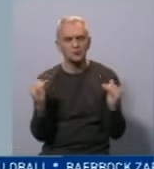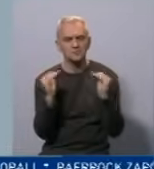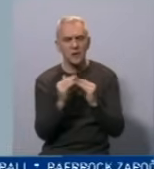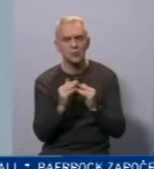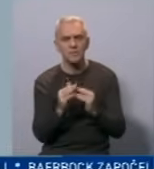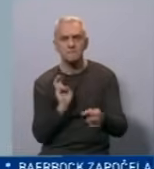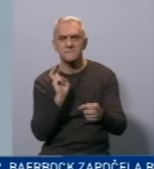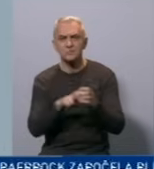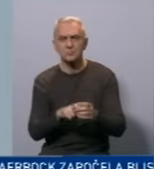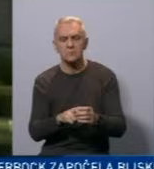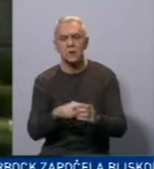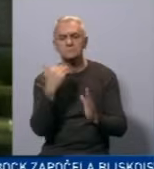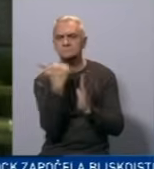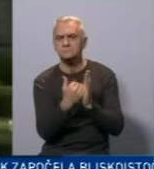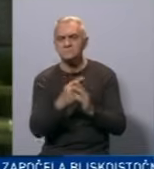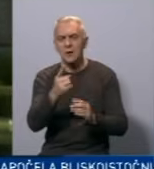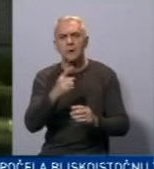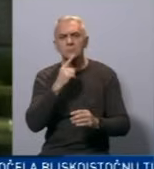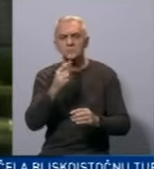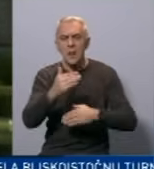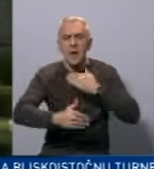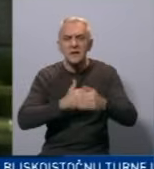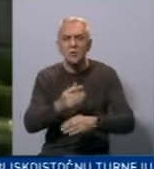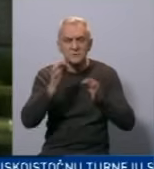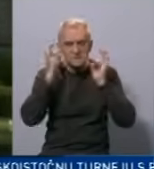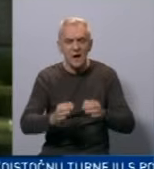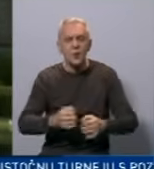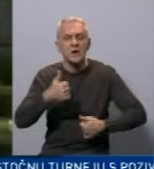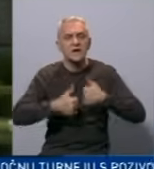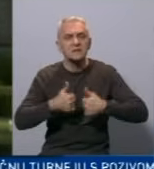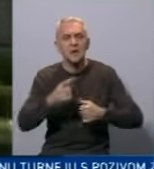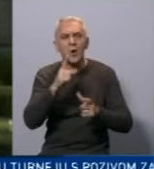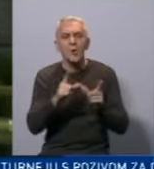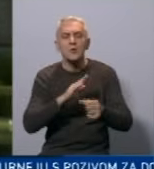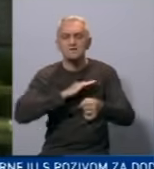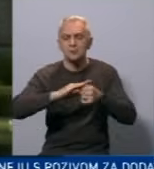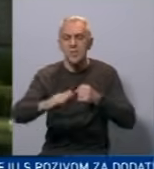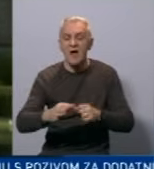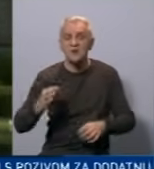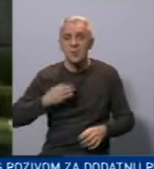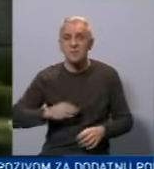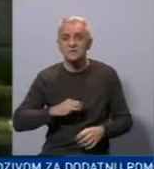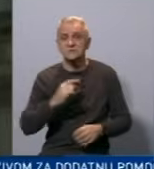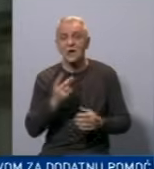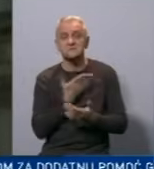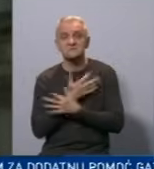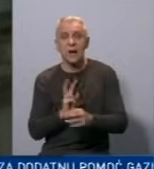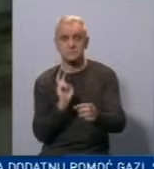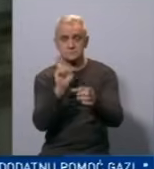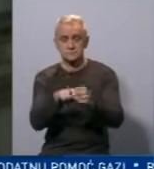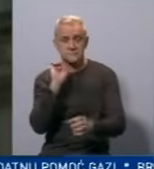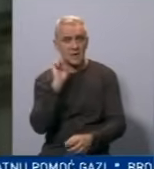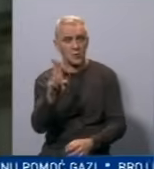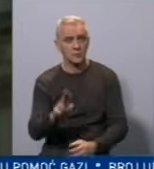s pristupom zasnovanim na zaslugama i napretkom svakog kandidata u ispunjavanju kriterija za pristupanje